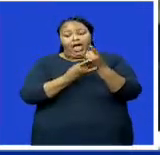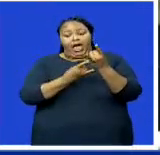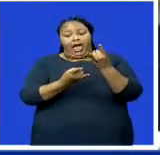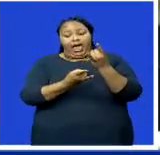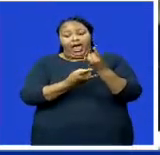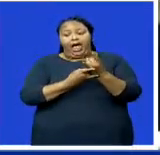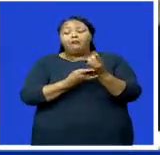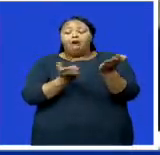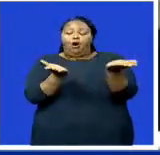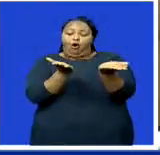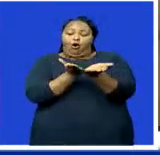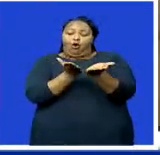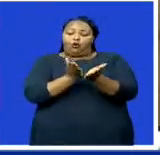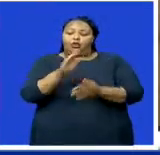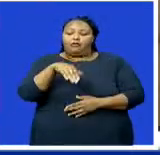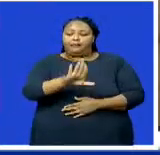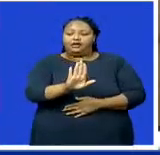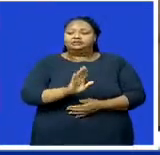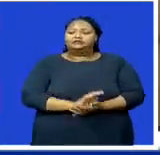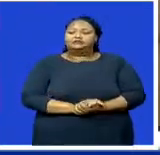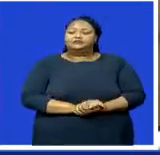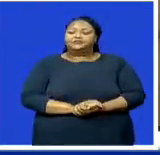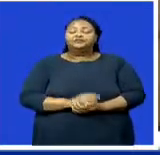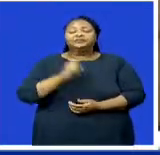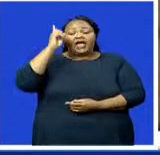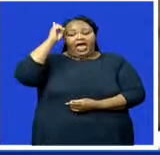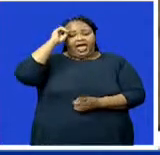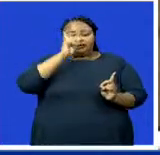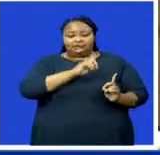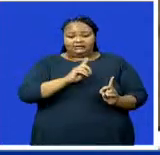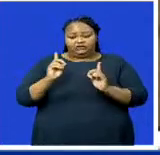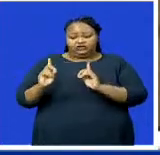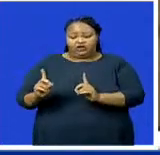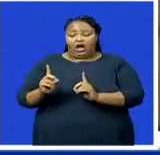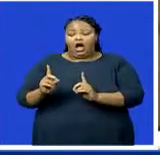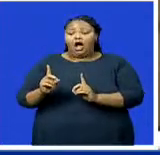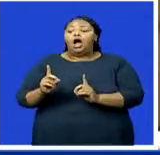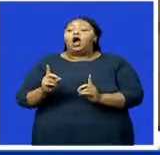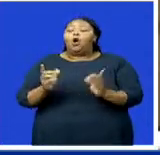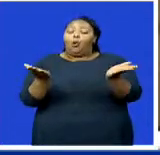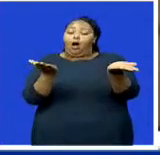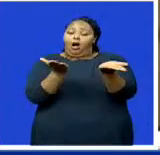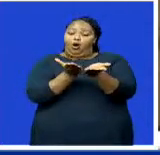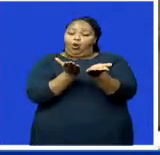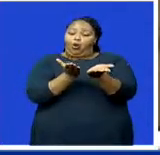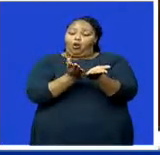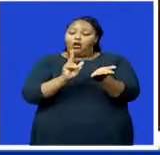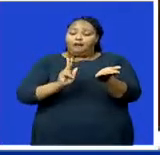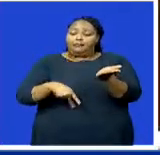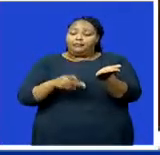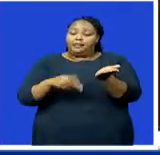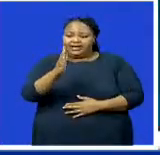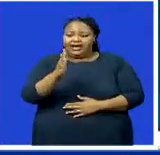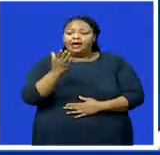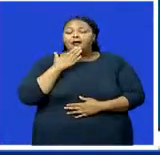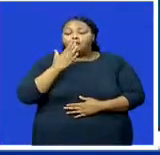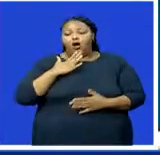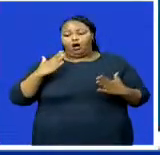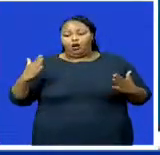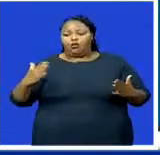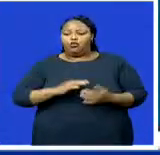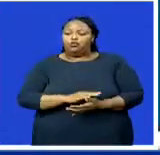wesikolo wasebanfana labakhubateke ngekungeva etindlebeni ithobile fakuthi ubonge kakhulu kule nkampani banfa bethu